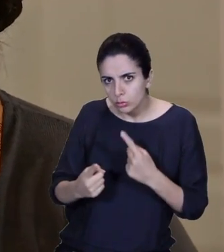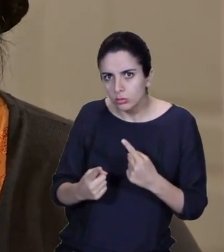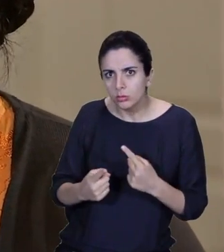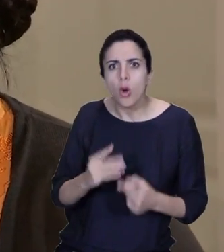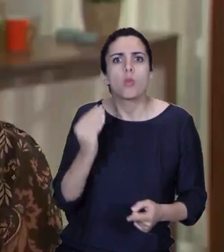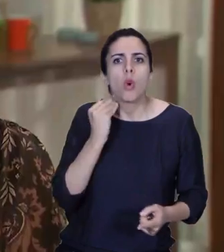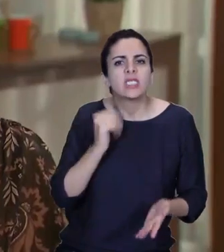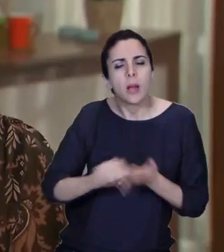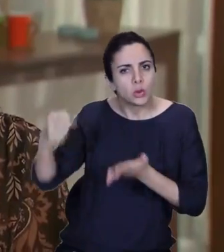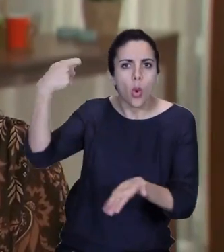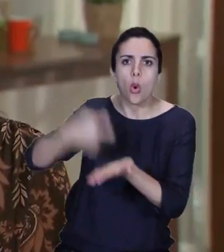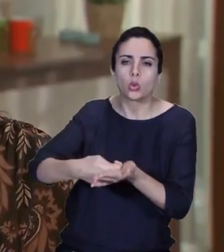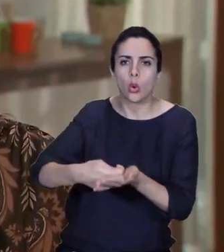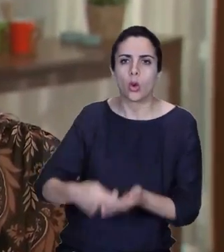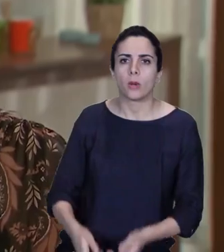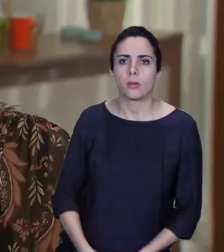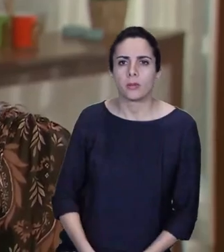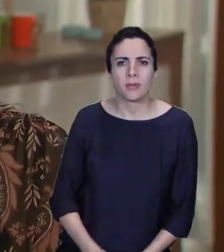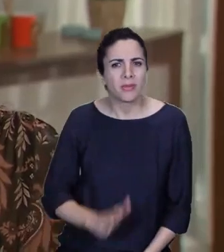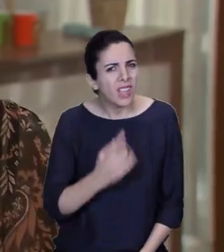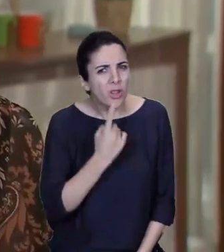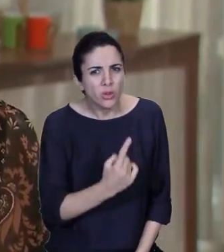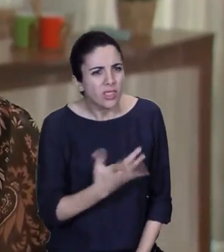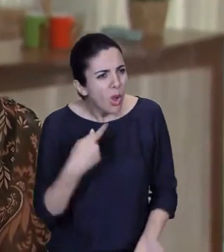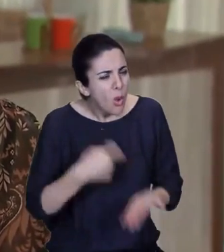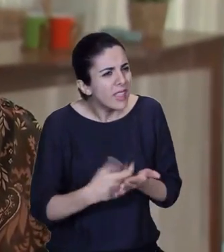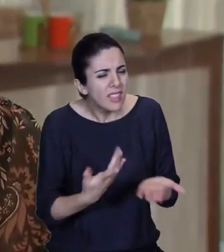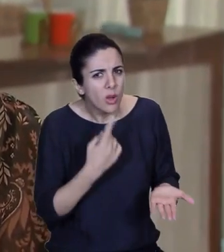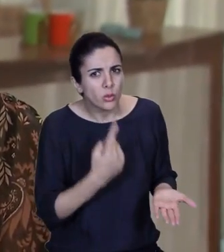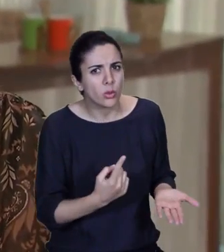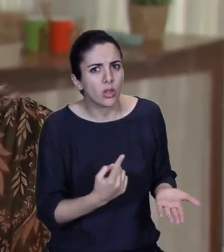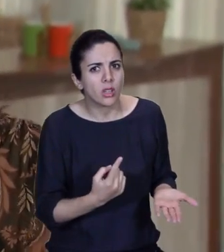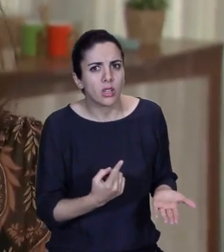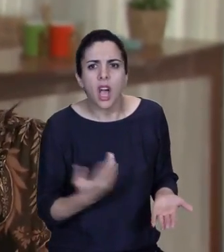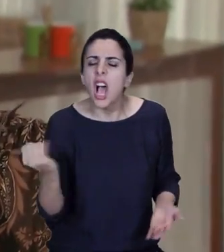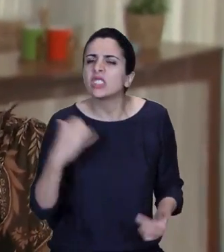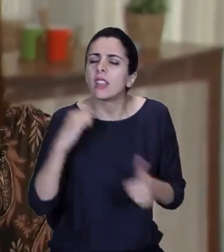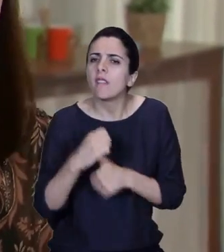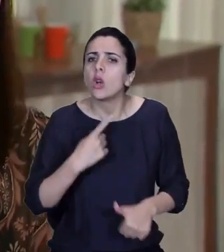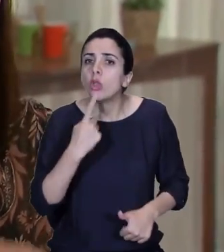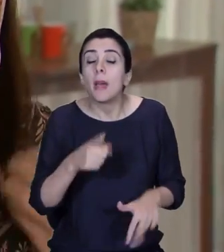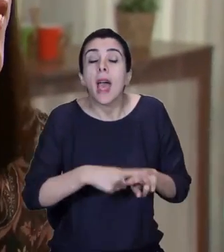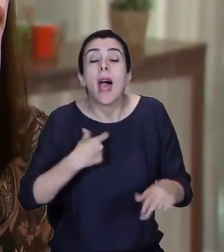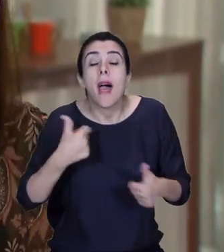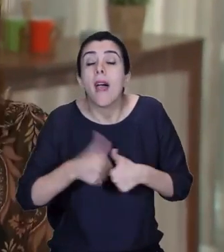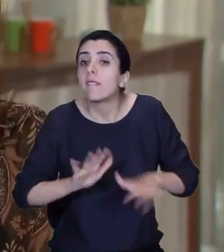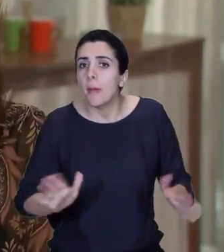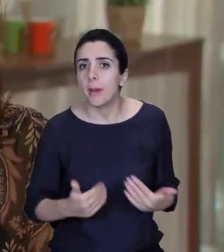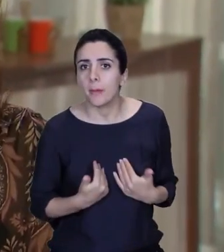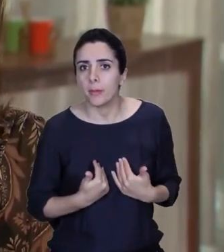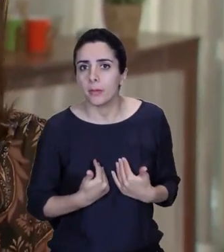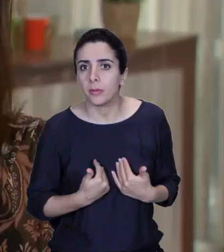Ne kadar borcum varsa ödeyecek. Ne Yener'i, ne ödemesi anne? Ya kaç kere söyleyeceğim, ben Yener'le